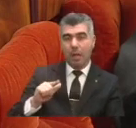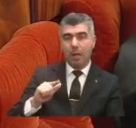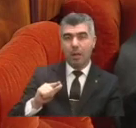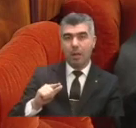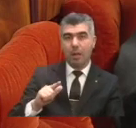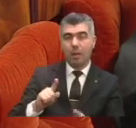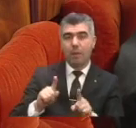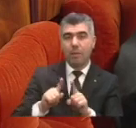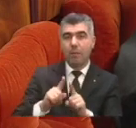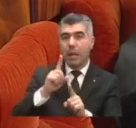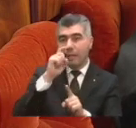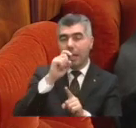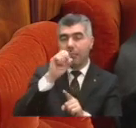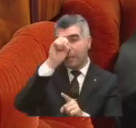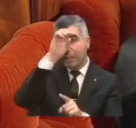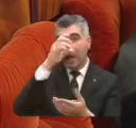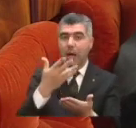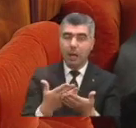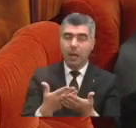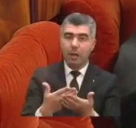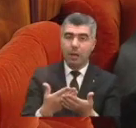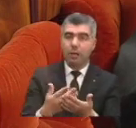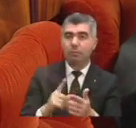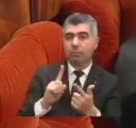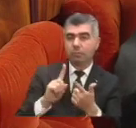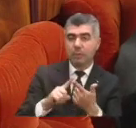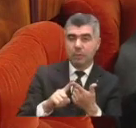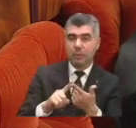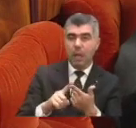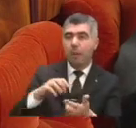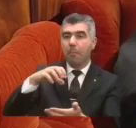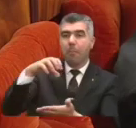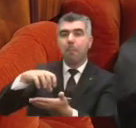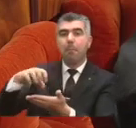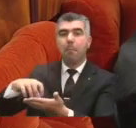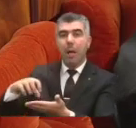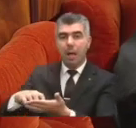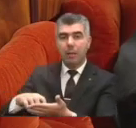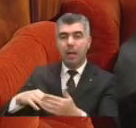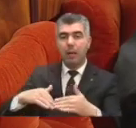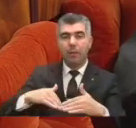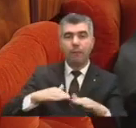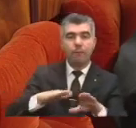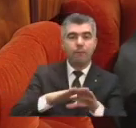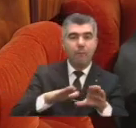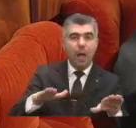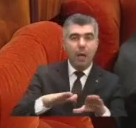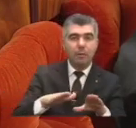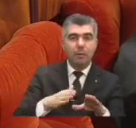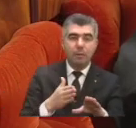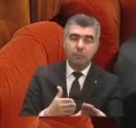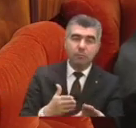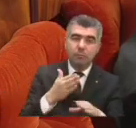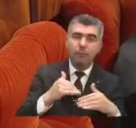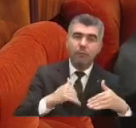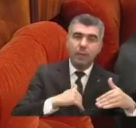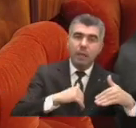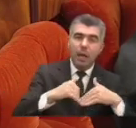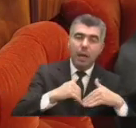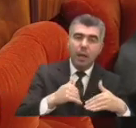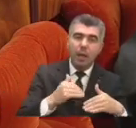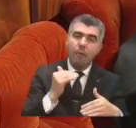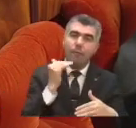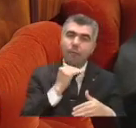التكلفة ديال الطاقة، كاين كذلك المناطق العقار، وكاين اليوم تسريع بالمناطق